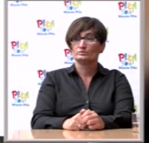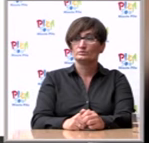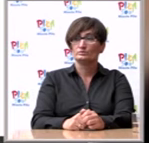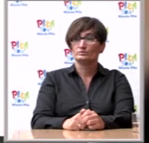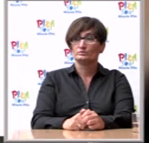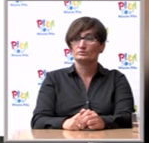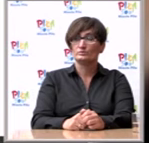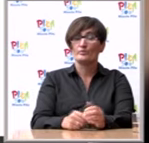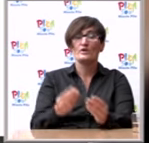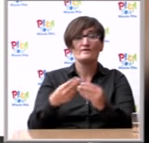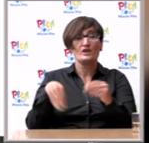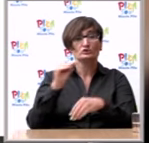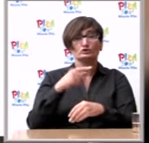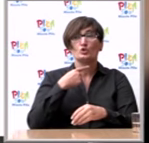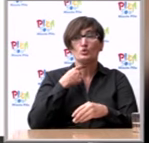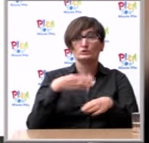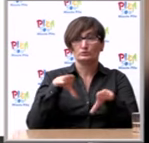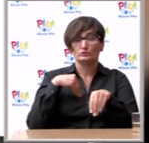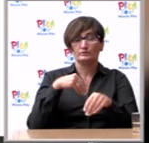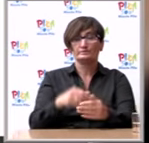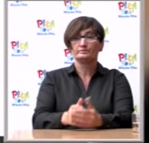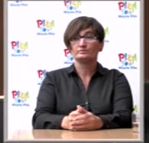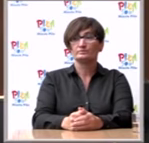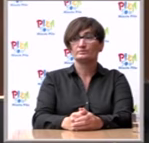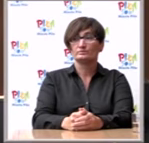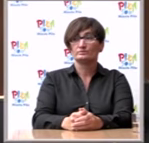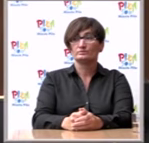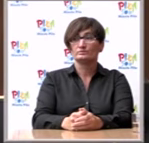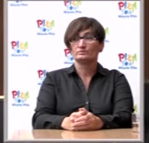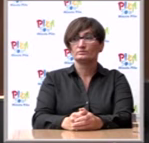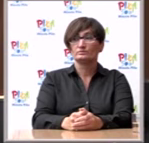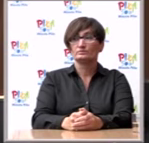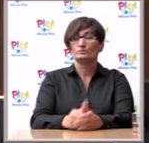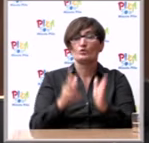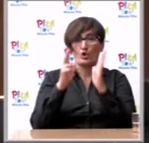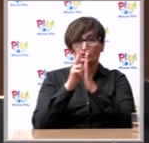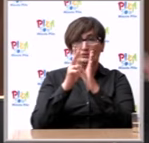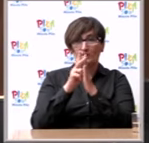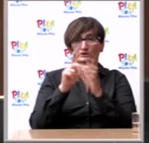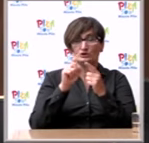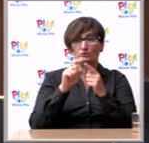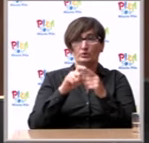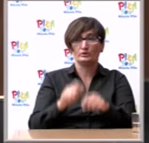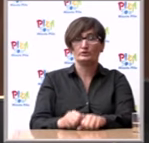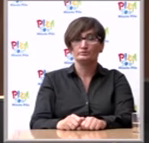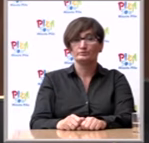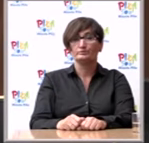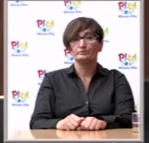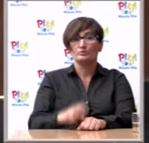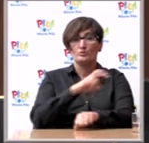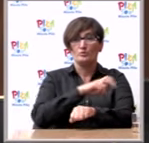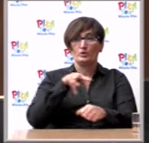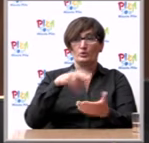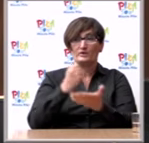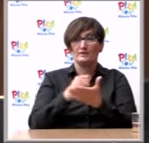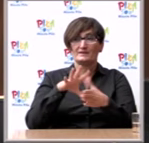Stwierdzam, że większością głosów uchwała została przyjęta. A teraz 18 punkt porządku obrad. Jest to